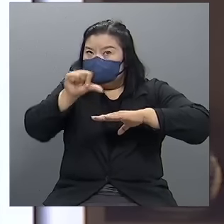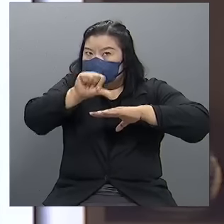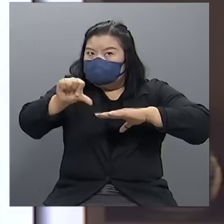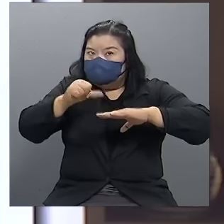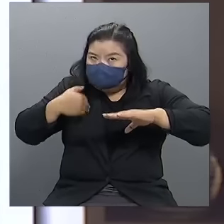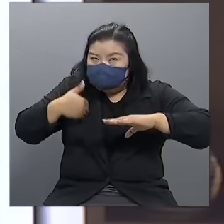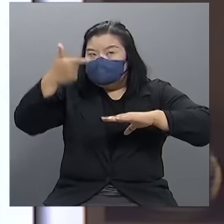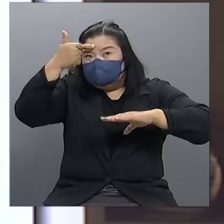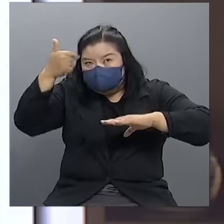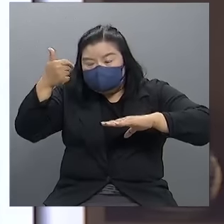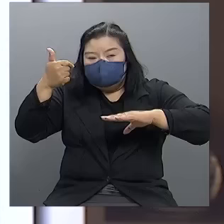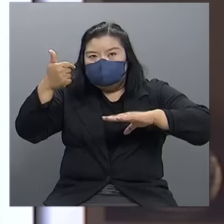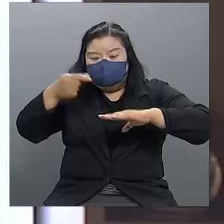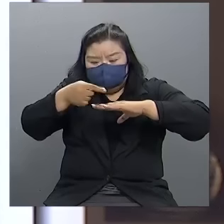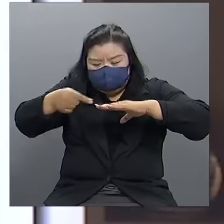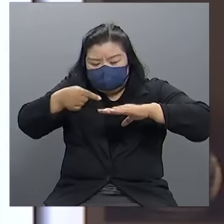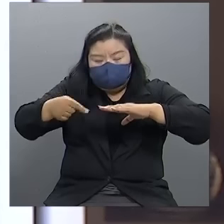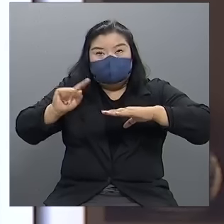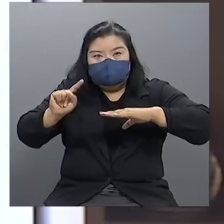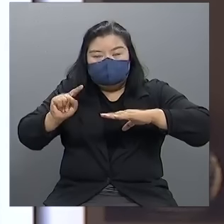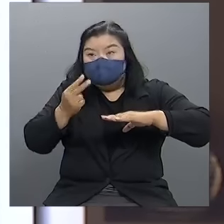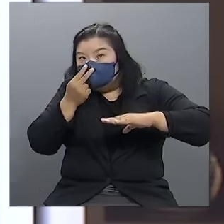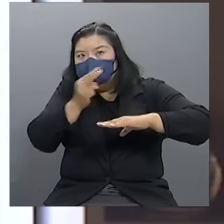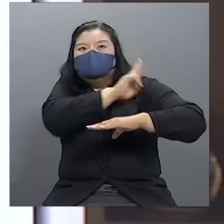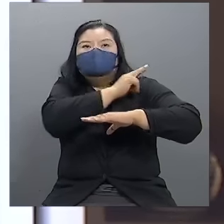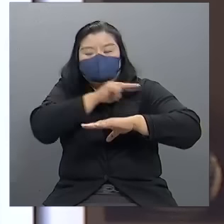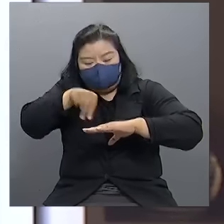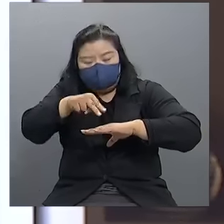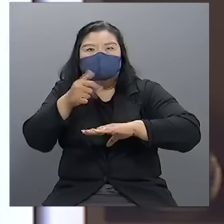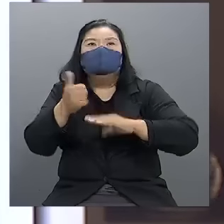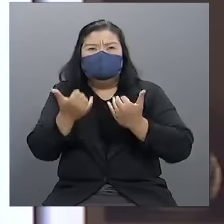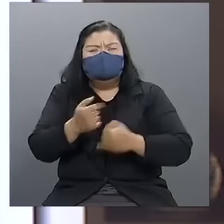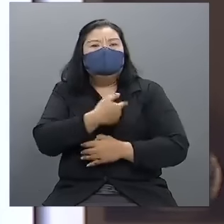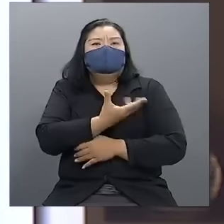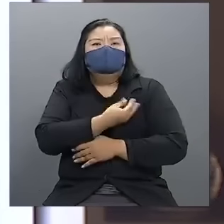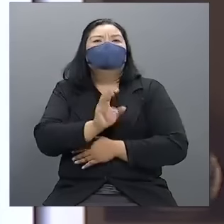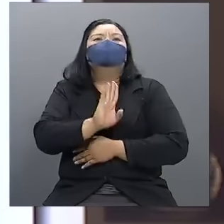มใหญ่หรอเปล่ ก็ุ้หมอไปตรวจนะครั่ต้องตกใจเดี๋วนี้ ยุคยาเราดี วักรมทางการแพทย์เราก็ดี สามาถดูแลได้นะครับ